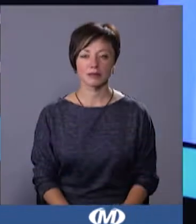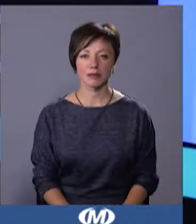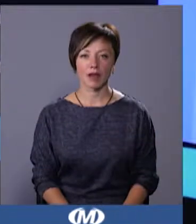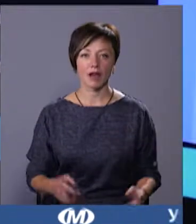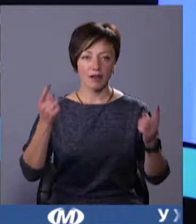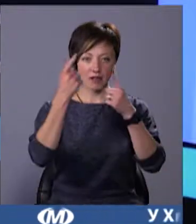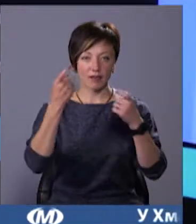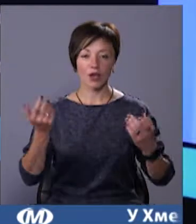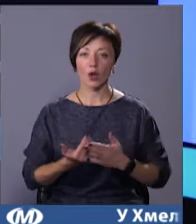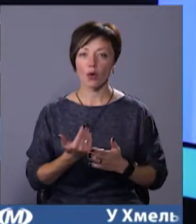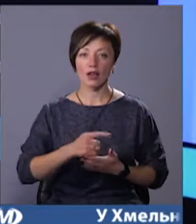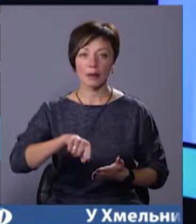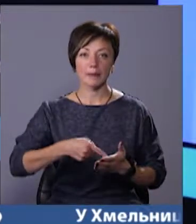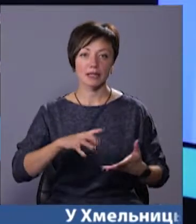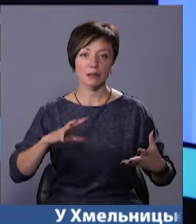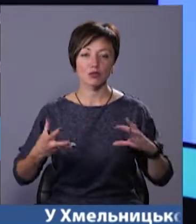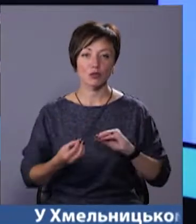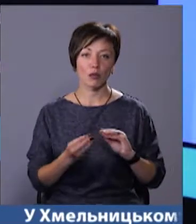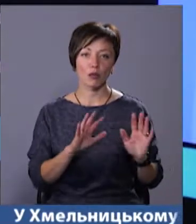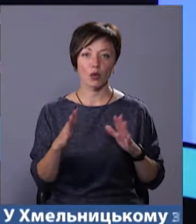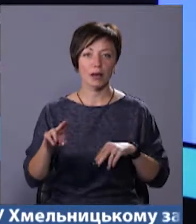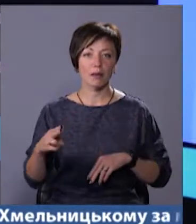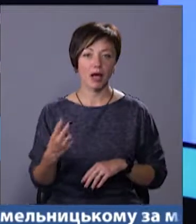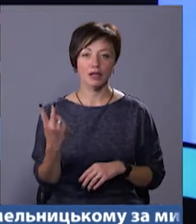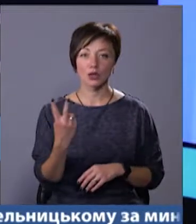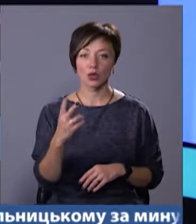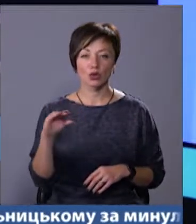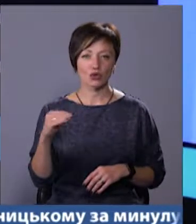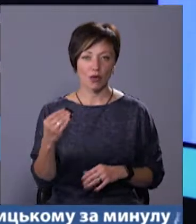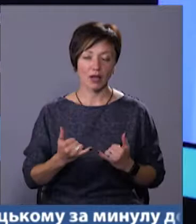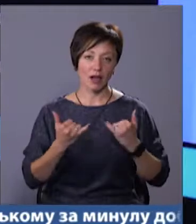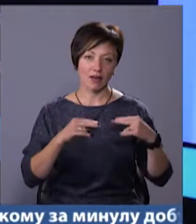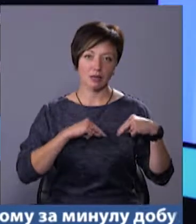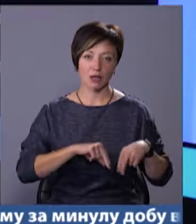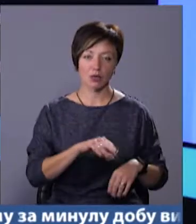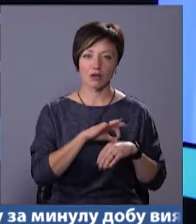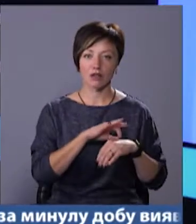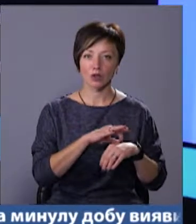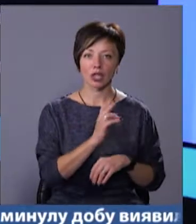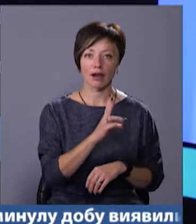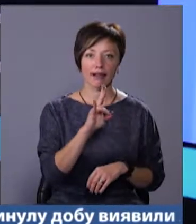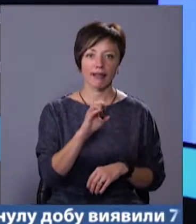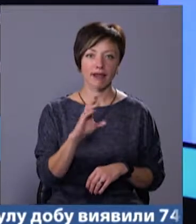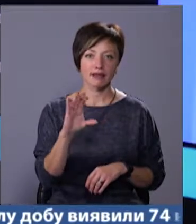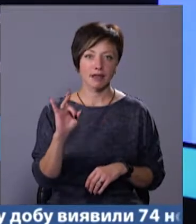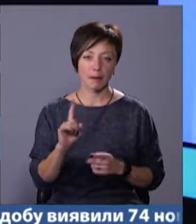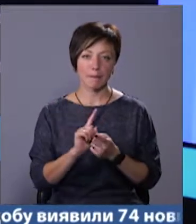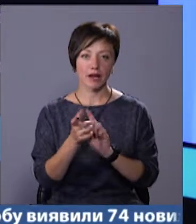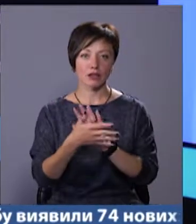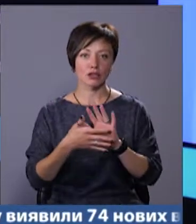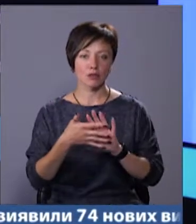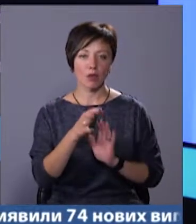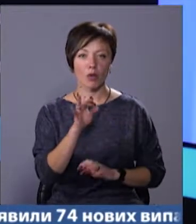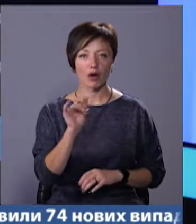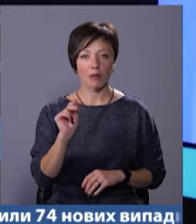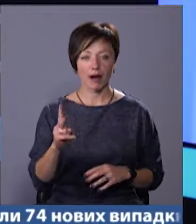В ефірі новини міста. Підсумуємо події п'ятниці, 2 жовтня. У студії працює Карина Нестер, на жестову мову прикладає Ольга